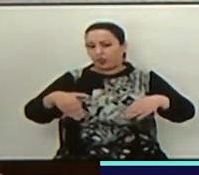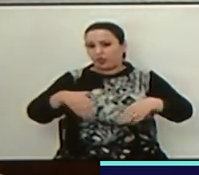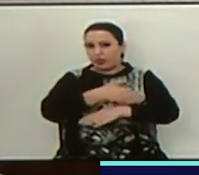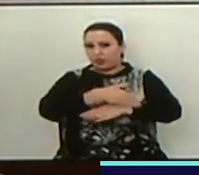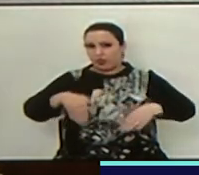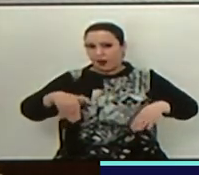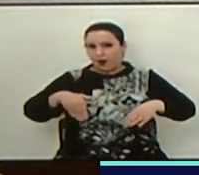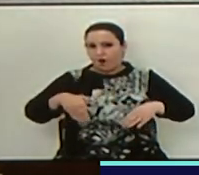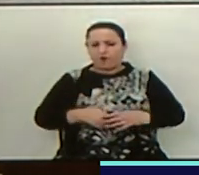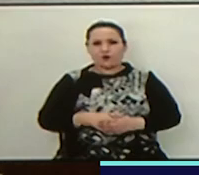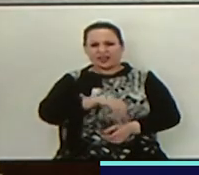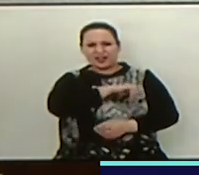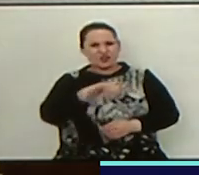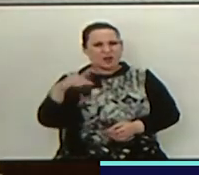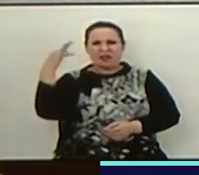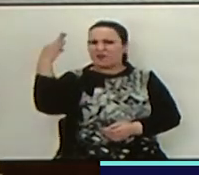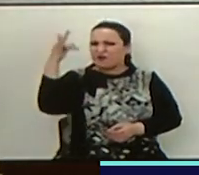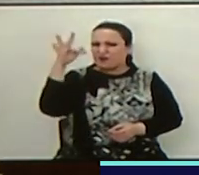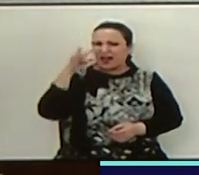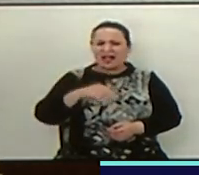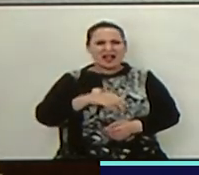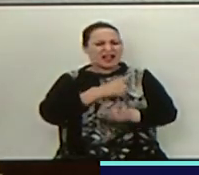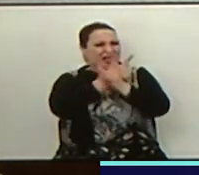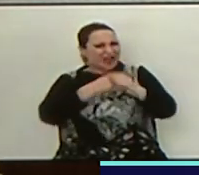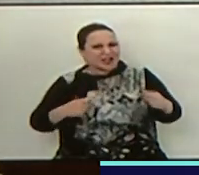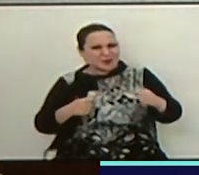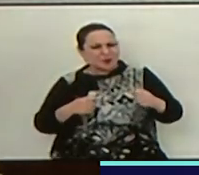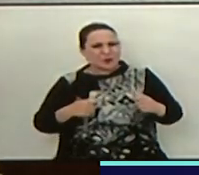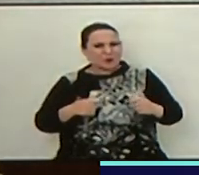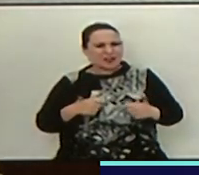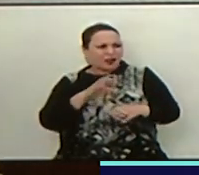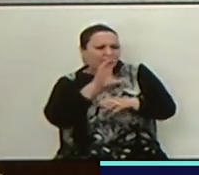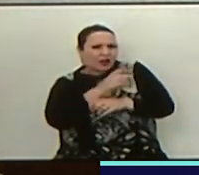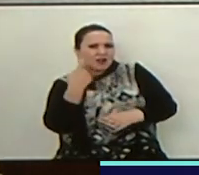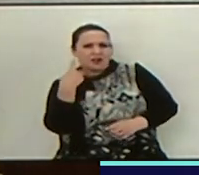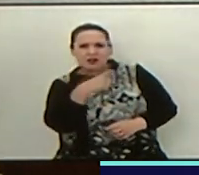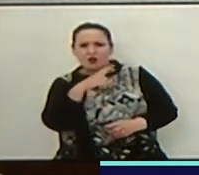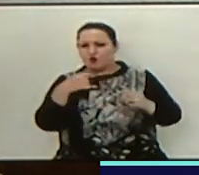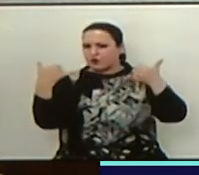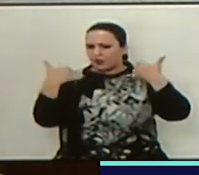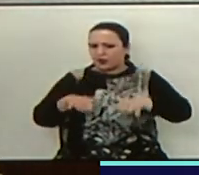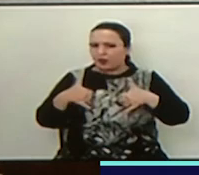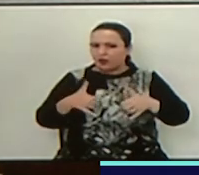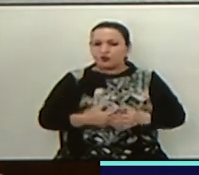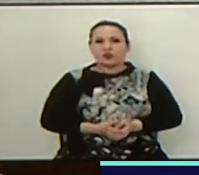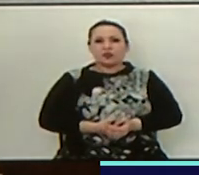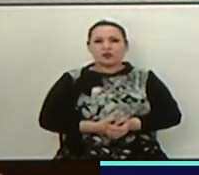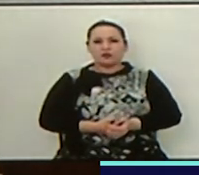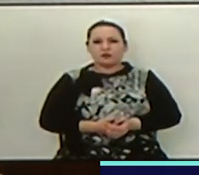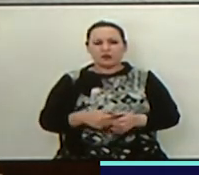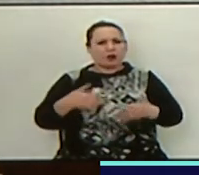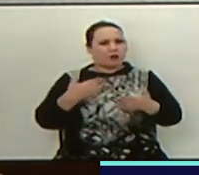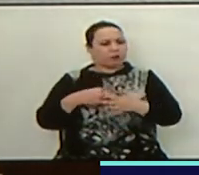حرمة للأخوة ولا للجيرة، وأعلنت عداءها السافر والمفضوح، وراحت تختلق